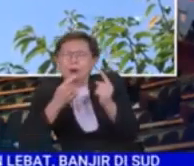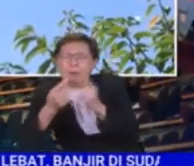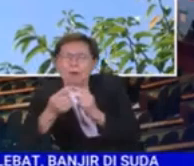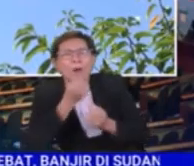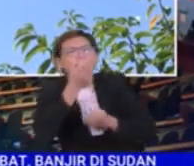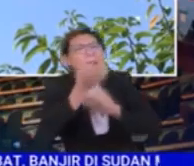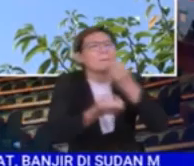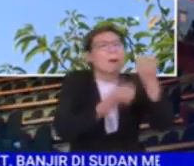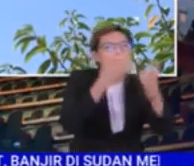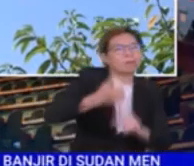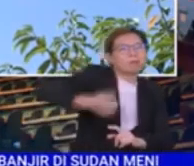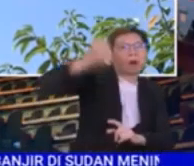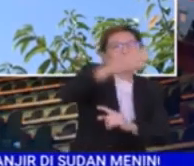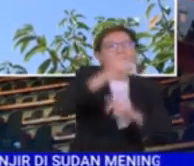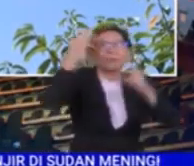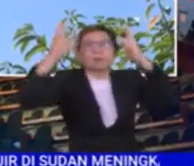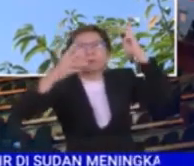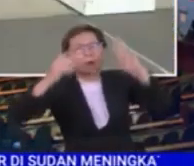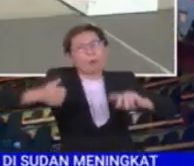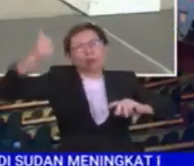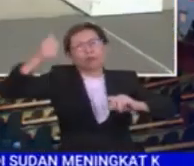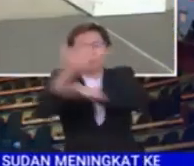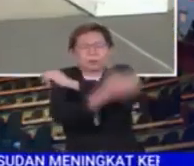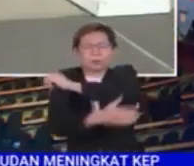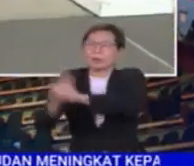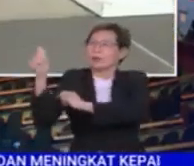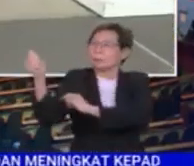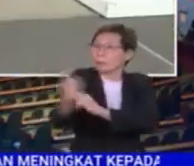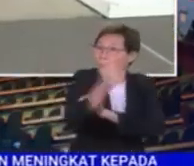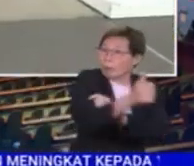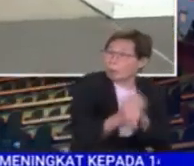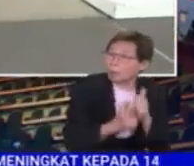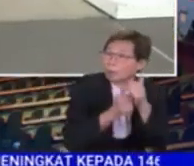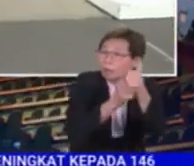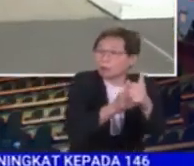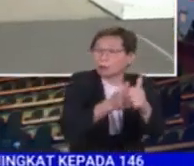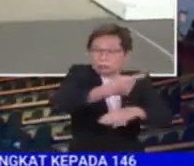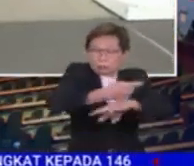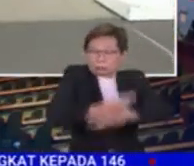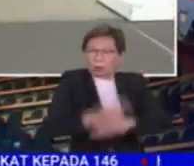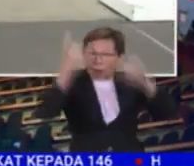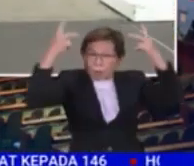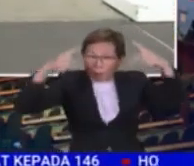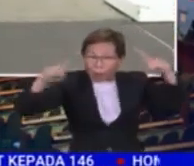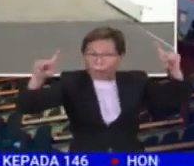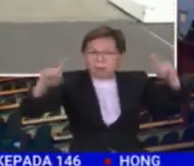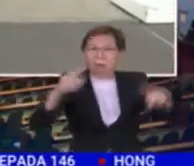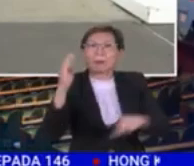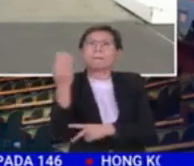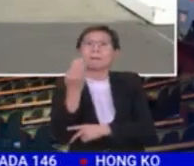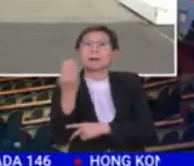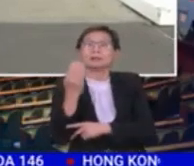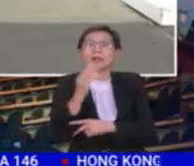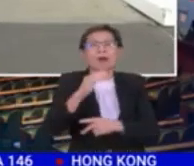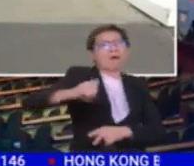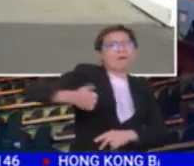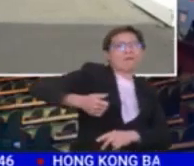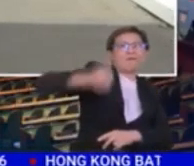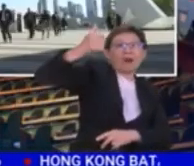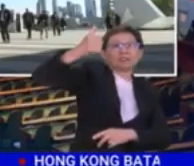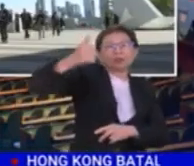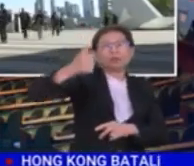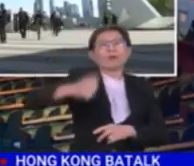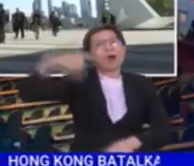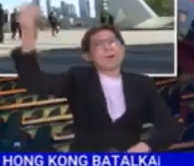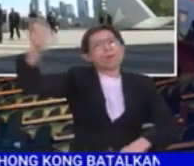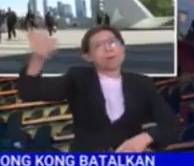mengenai keutamaan dan kebimbangan utama negara mereka mengikut tradisi presiden Brazil Jadi yang pertama untuk